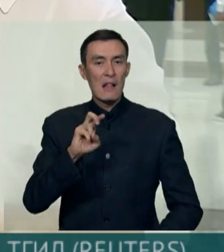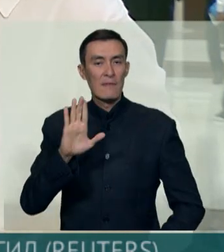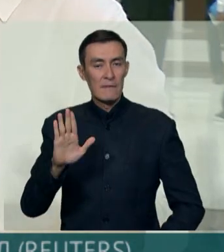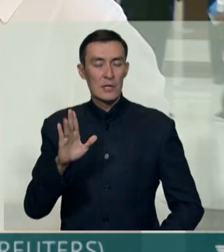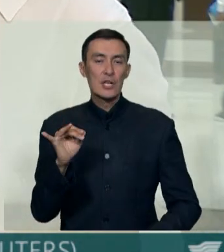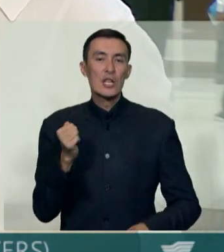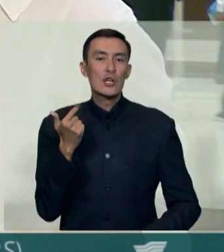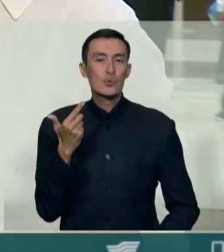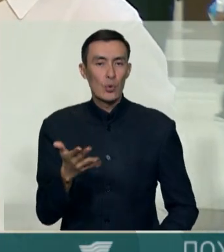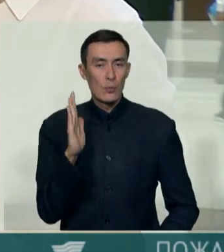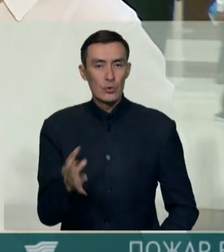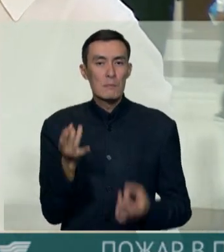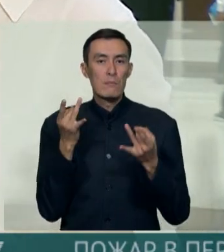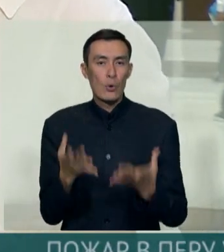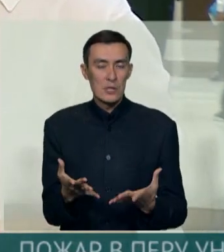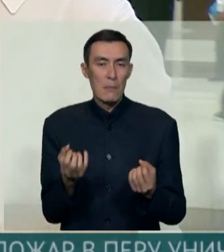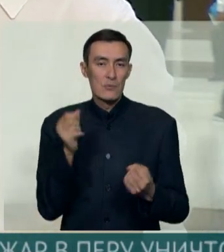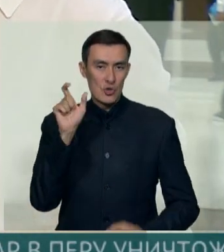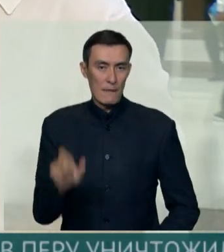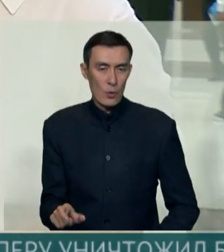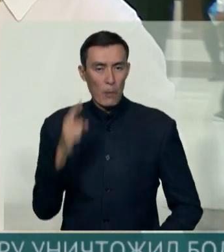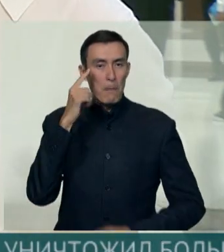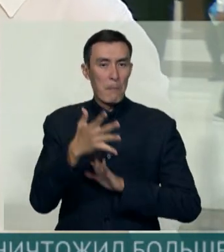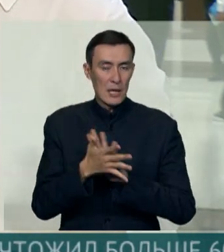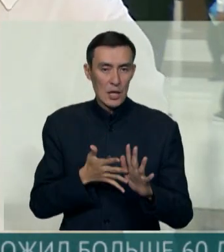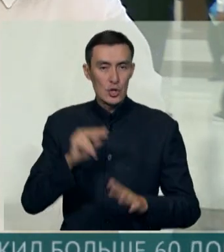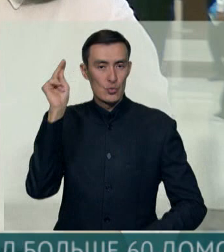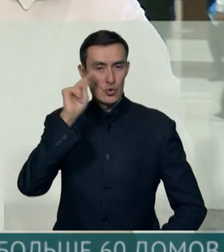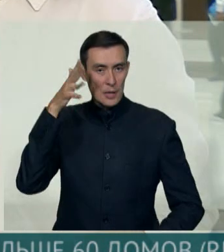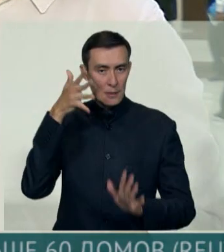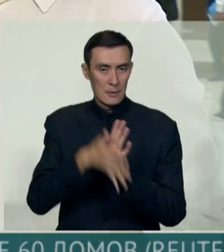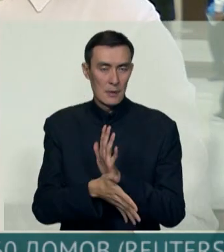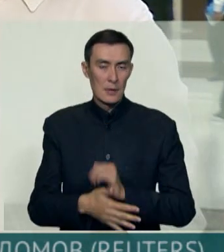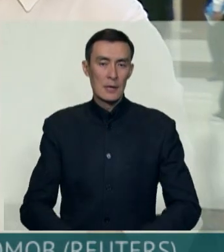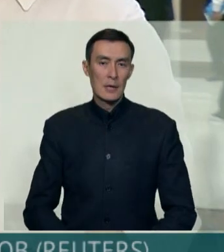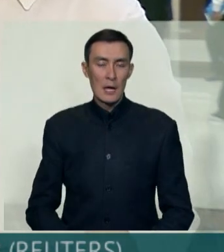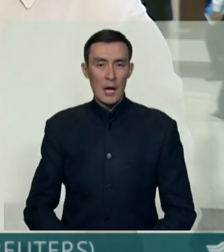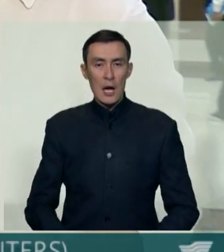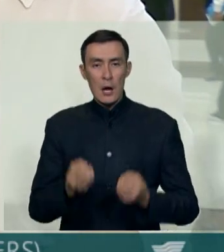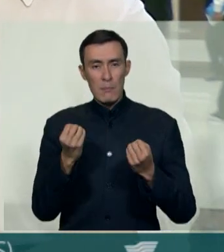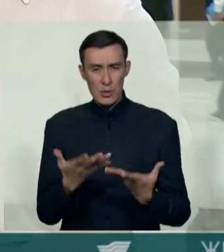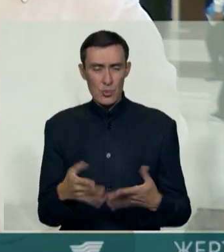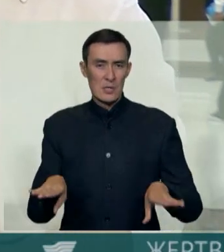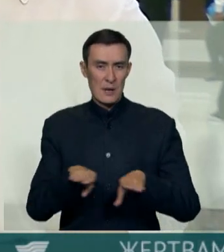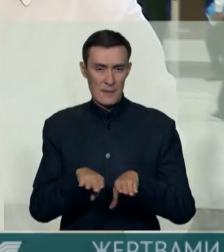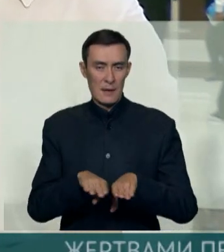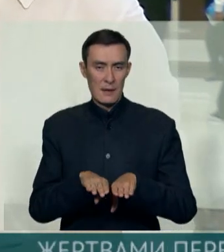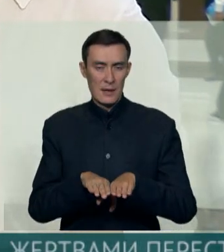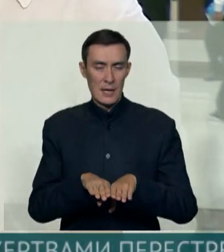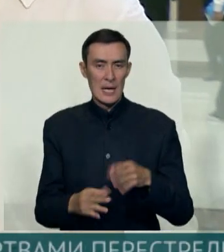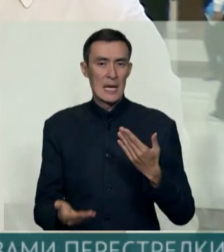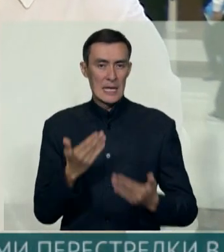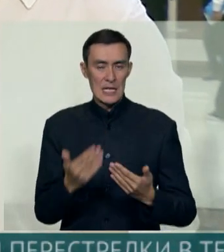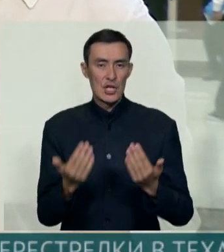будет легко рядовому казахстанцу его понять и изучить. Ну, простое сравнение. Если